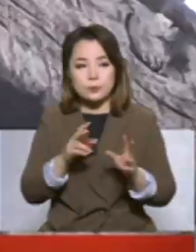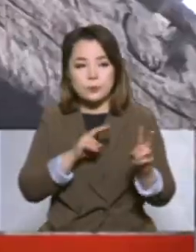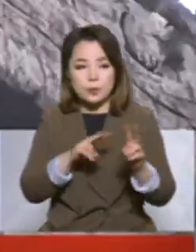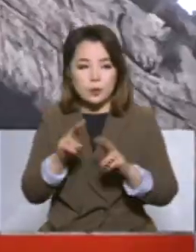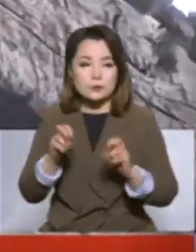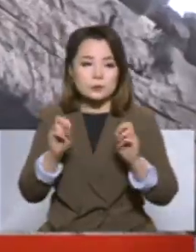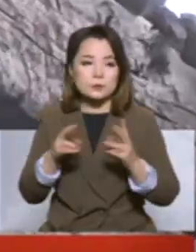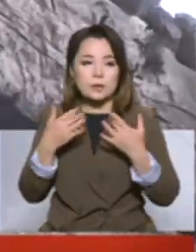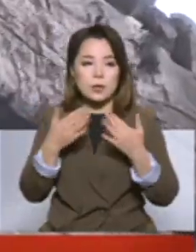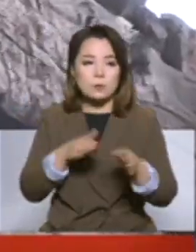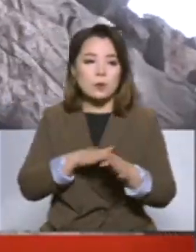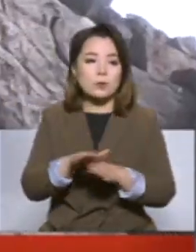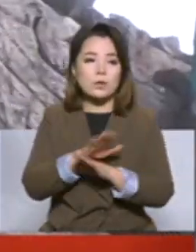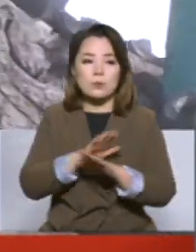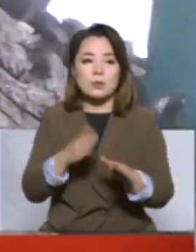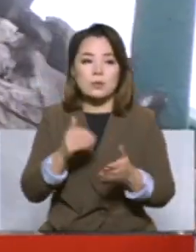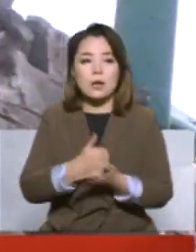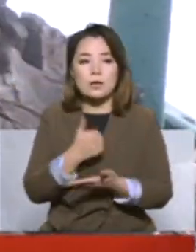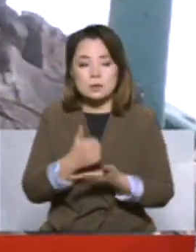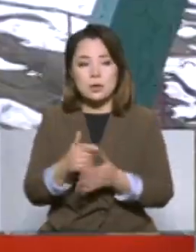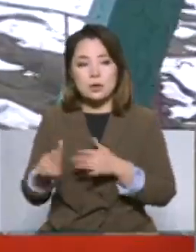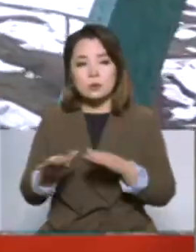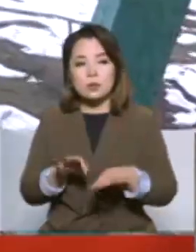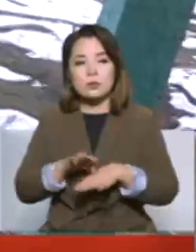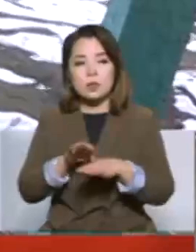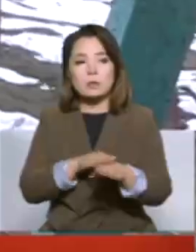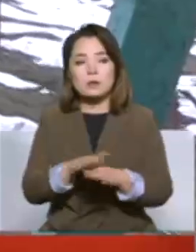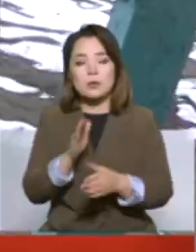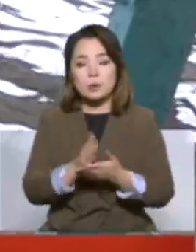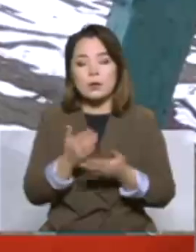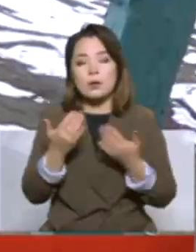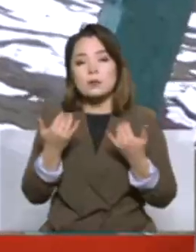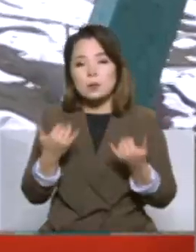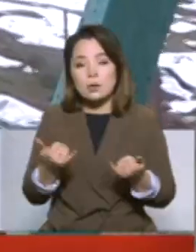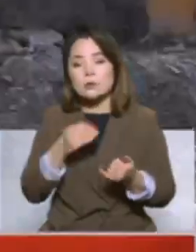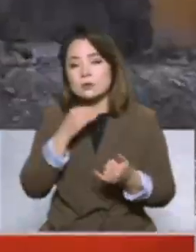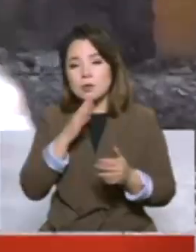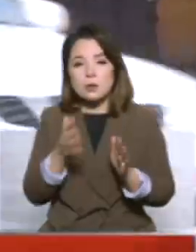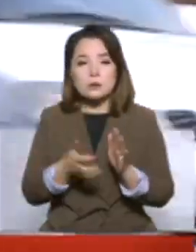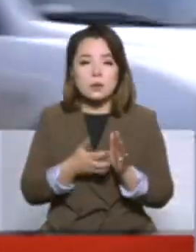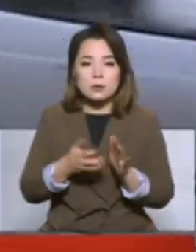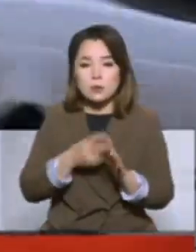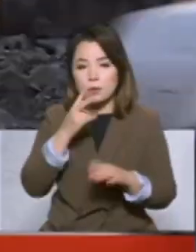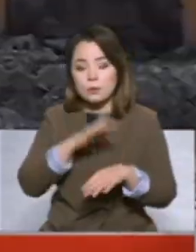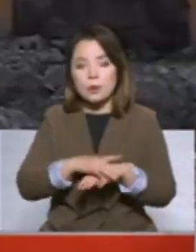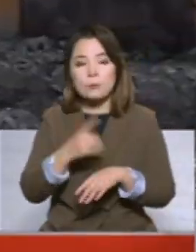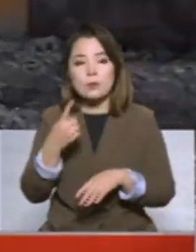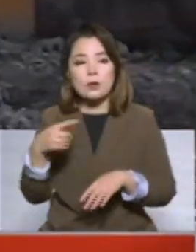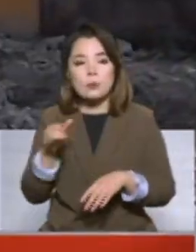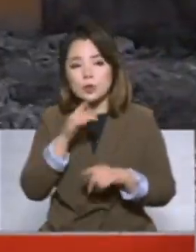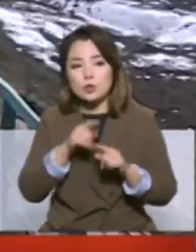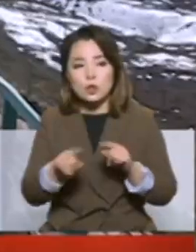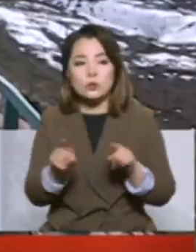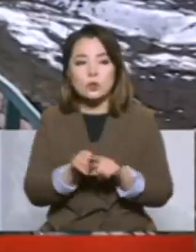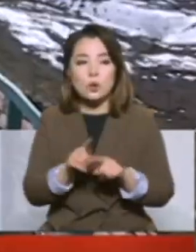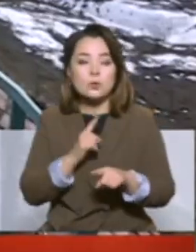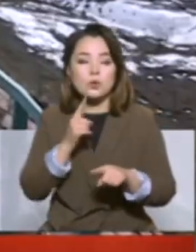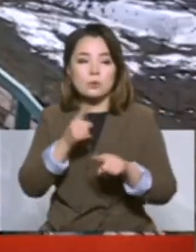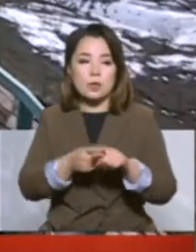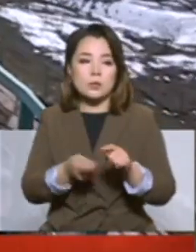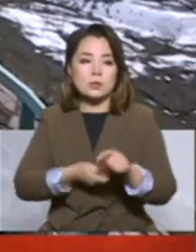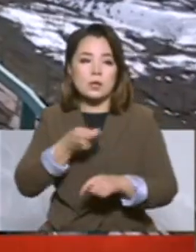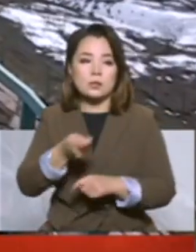талаптарды орындамаған үшін әкімшілік іс қозғалды. Анықталған кемшіліктерді бір апта ішінде жою туралы қосымша нұсқама